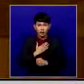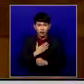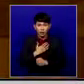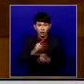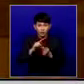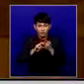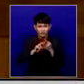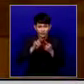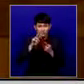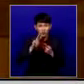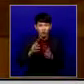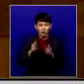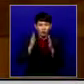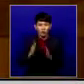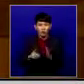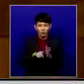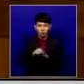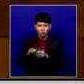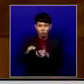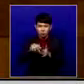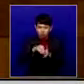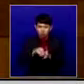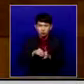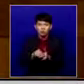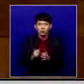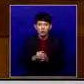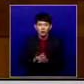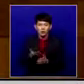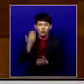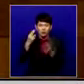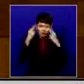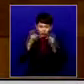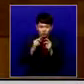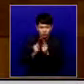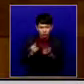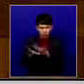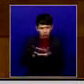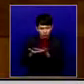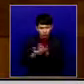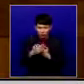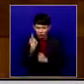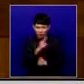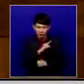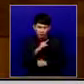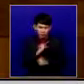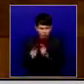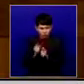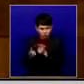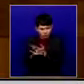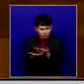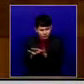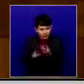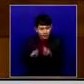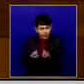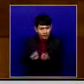2ที่มีผู้ติดเชื้อในขณะนั้นเนี่ยท่านนายกก็ได้หารือกับทุกคนที่เกี่ยวข้องว่